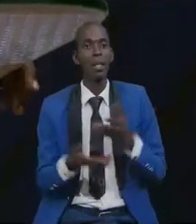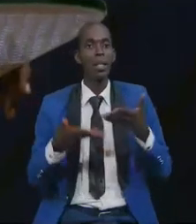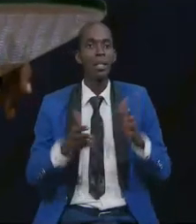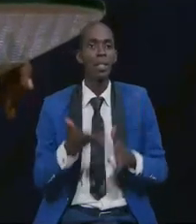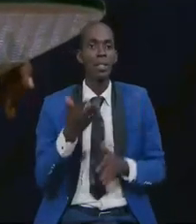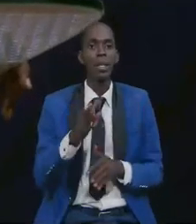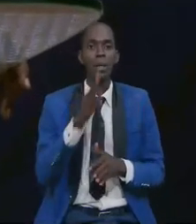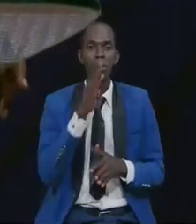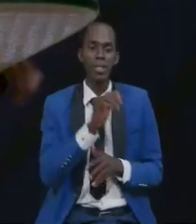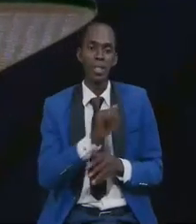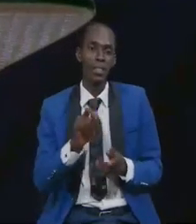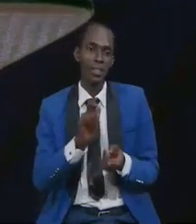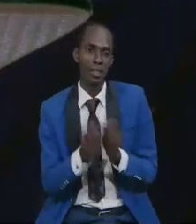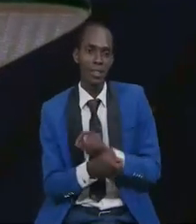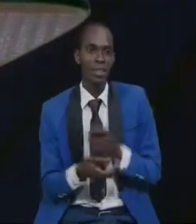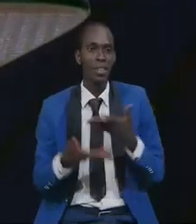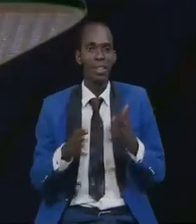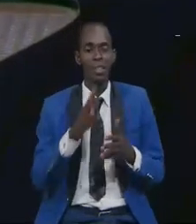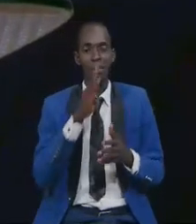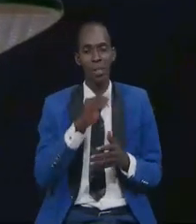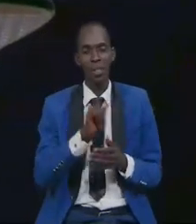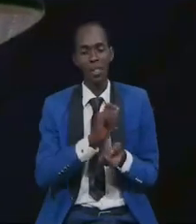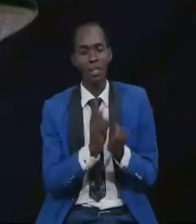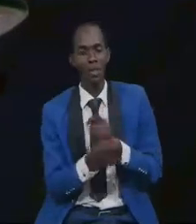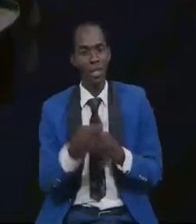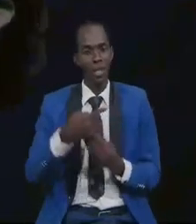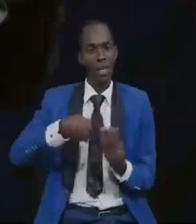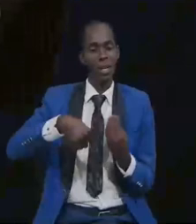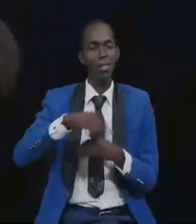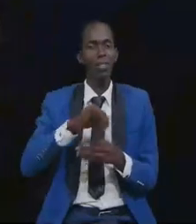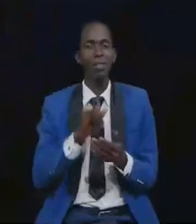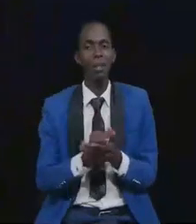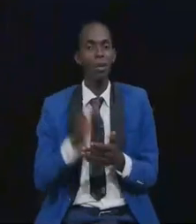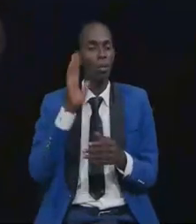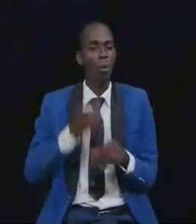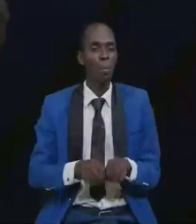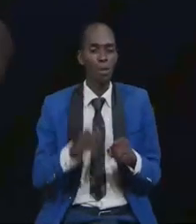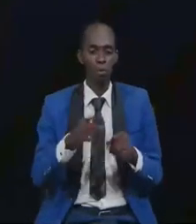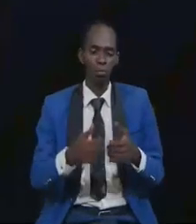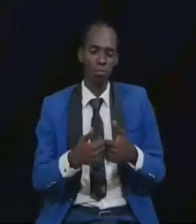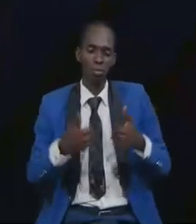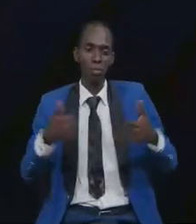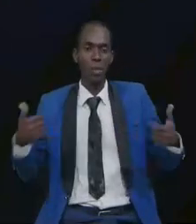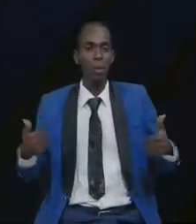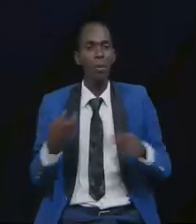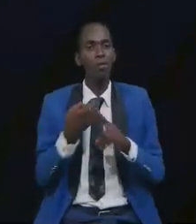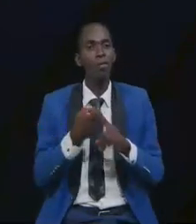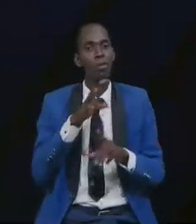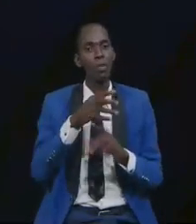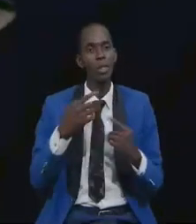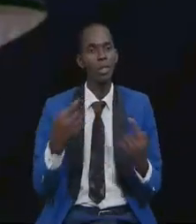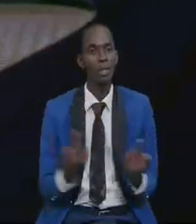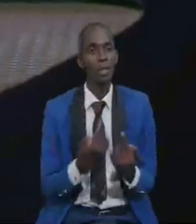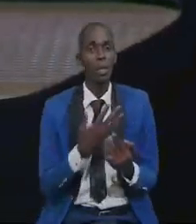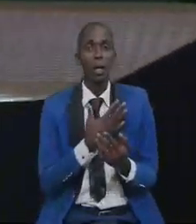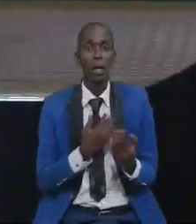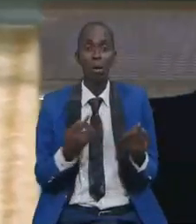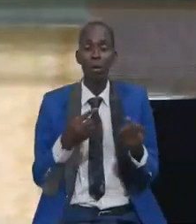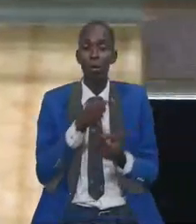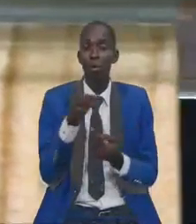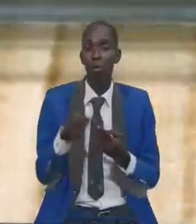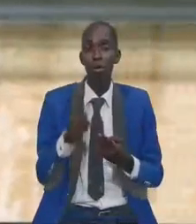ait de changement, qu'il y ait un détour, que tu brises les ponts avec tes péchés. Et lorsque tu vas te